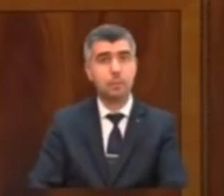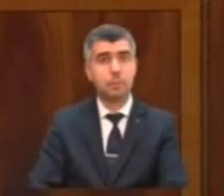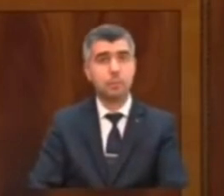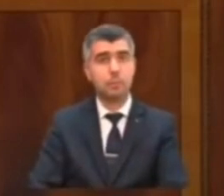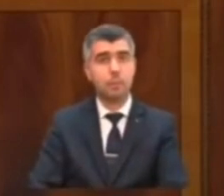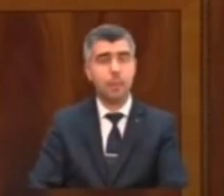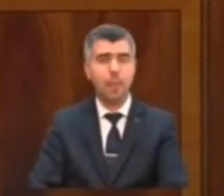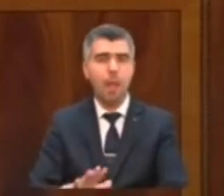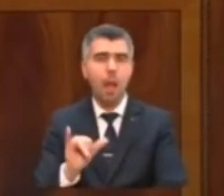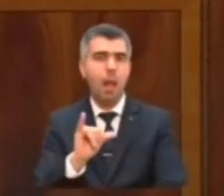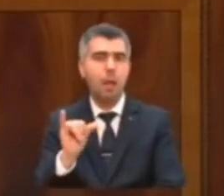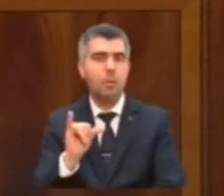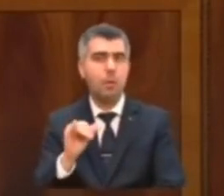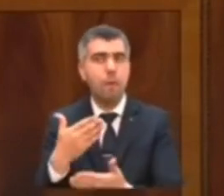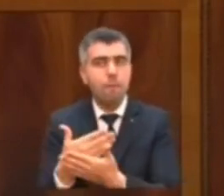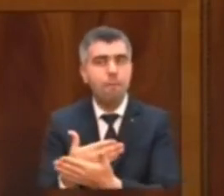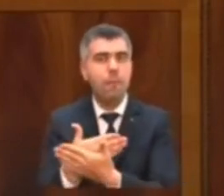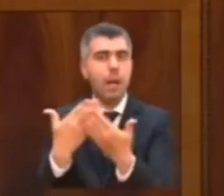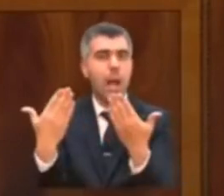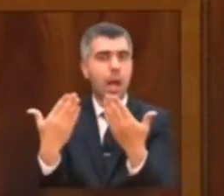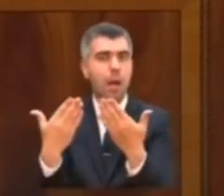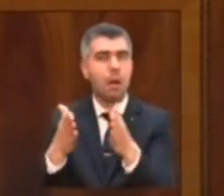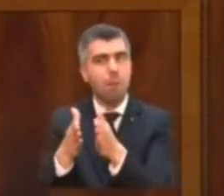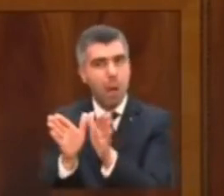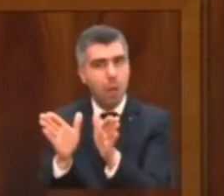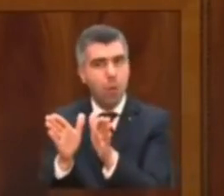علاش خليته بالنهار وسديته بالليل؟